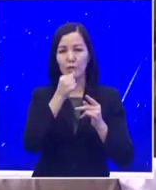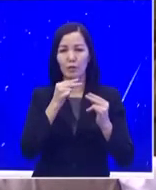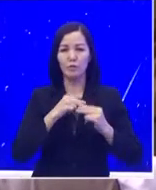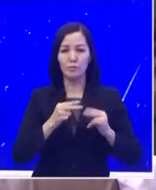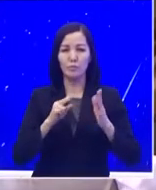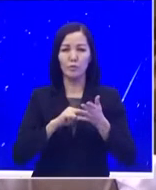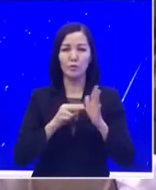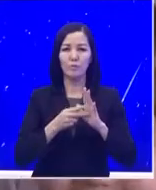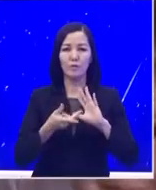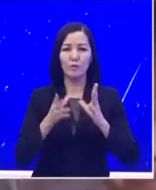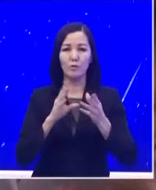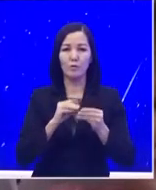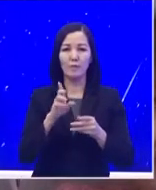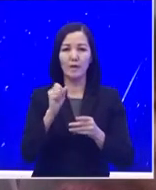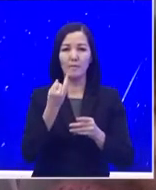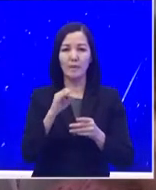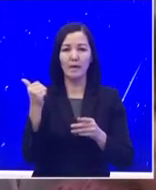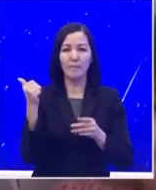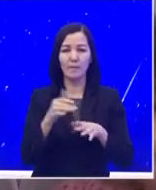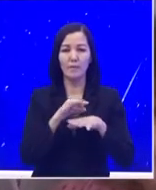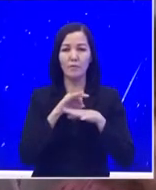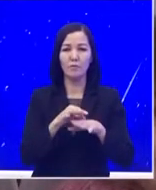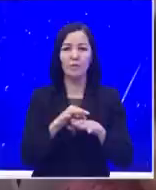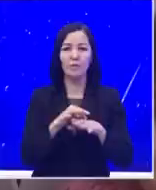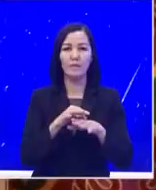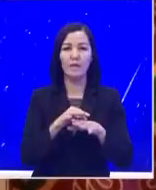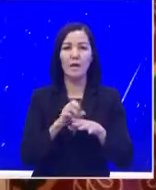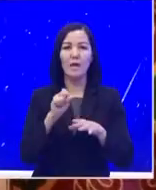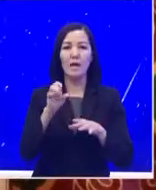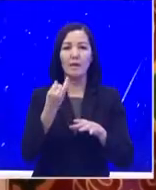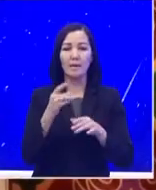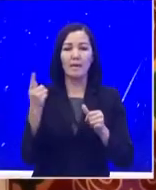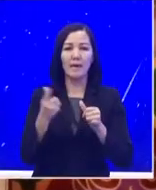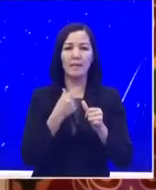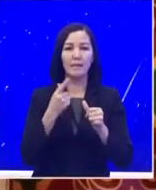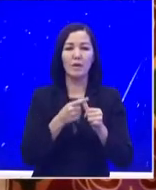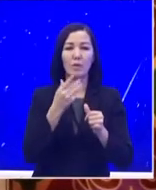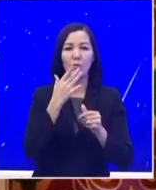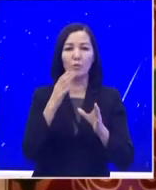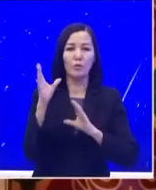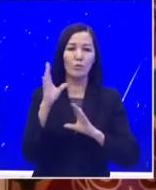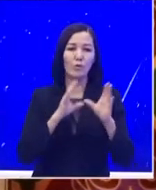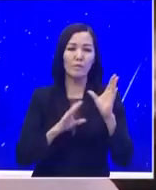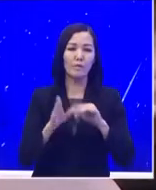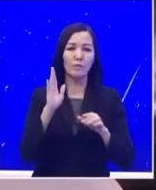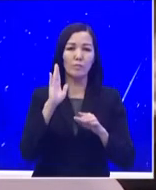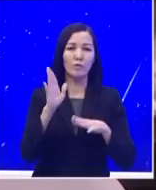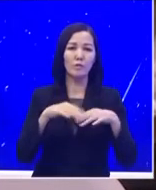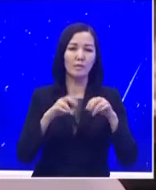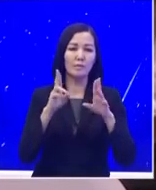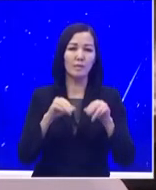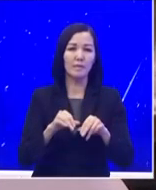құрыпты. Аясында Абай апталығын өткізді. Бұл жауапты істе оларға Абай атындағы ұлттық университетінің болашақ дефектолог мамандары